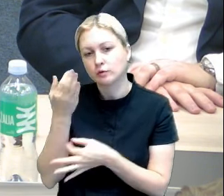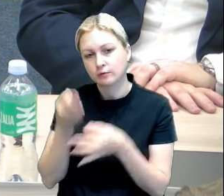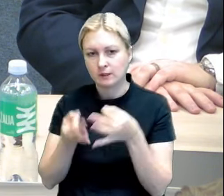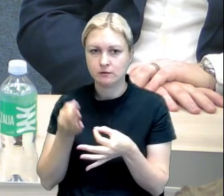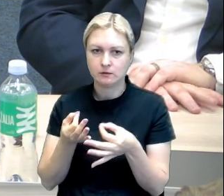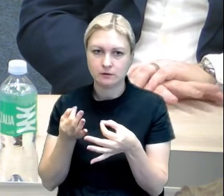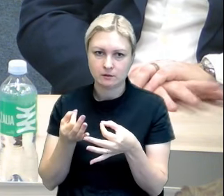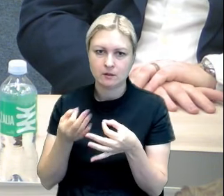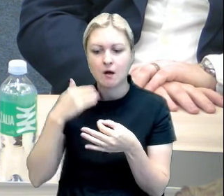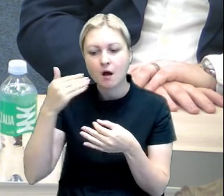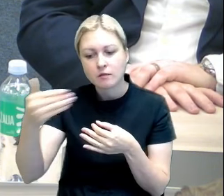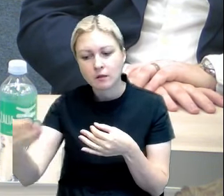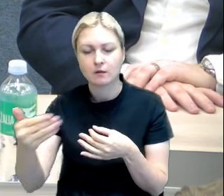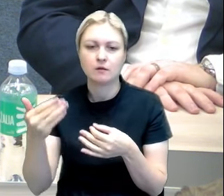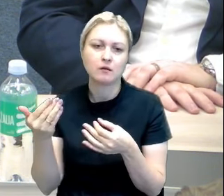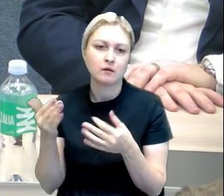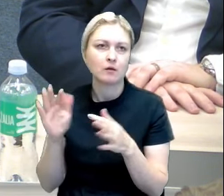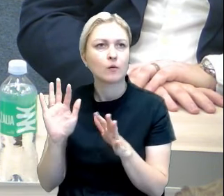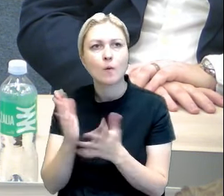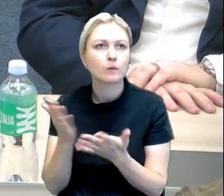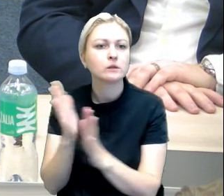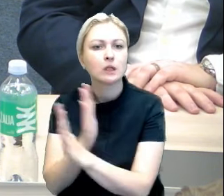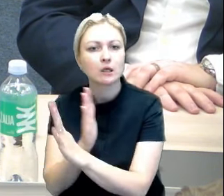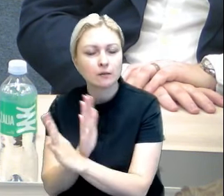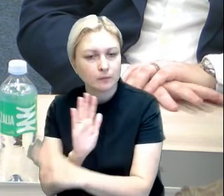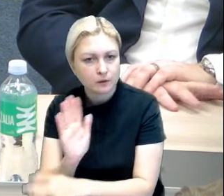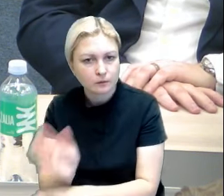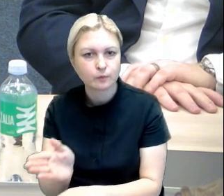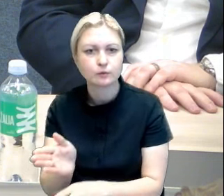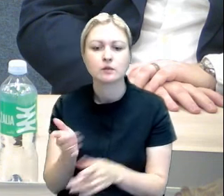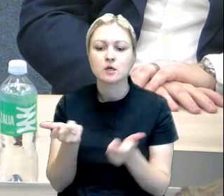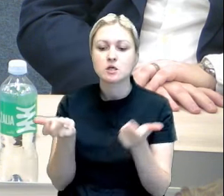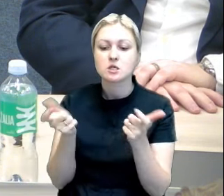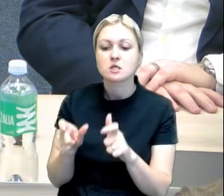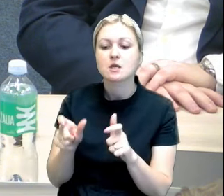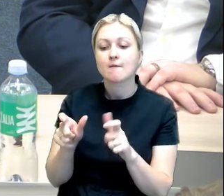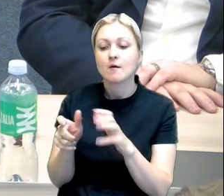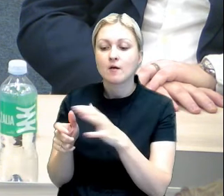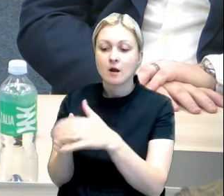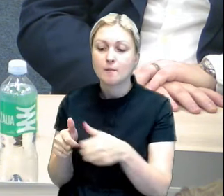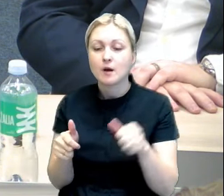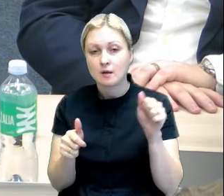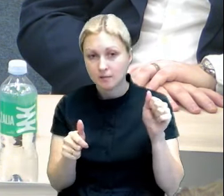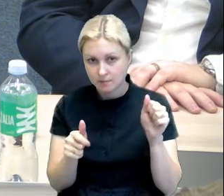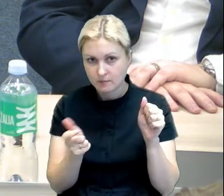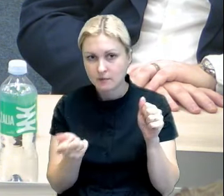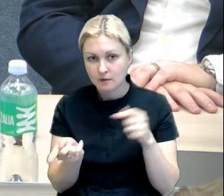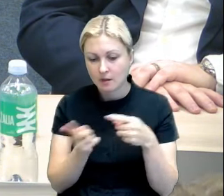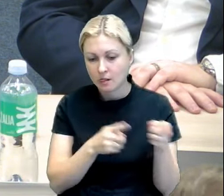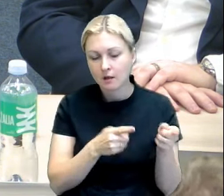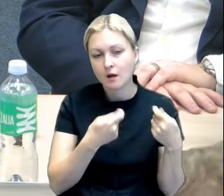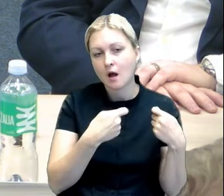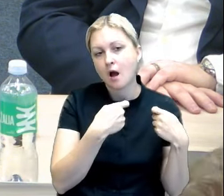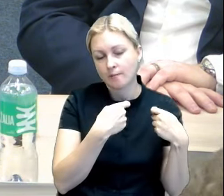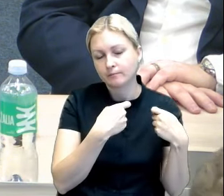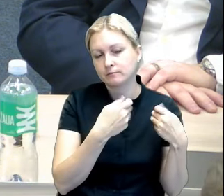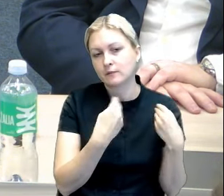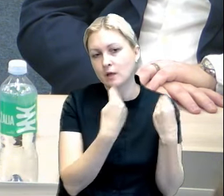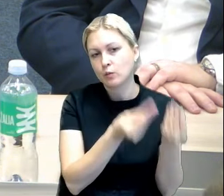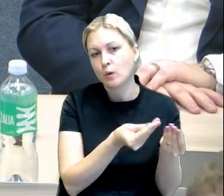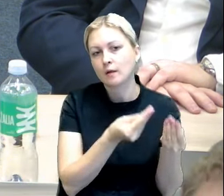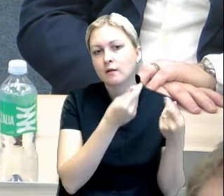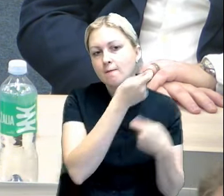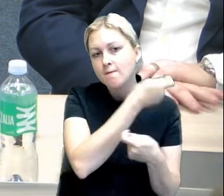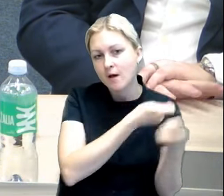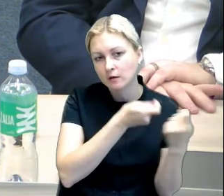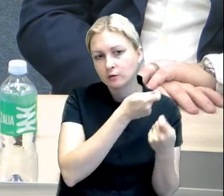likimą iš savivaldybės lauko iškelti atiduoti verslui ir ir tada tegu funkcijos būna